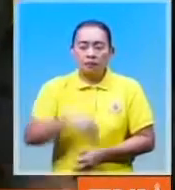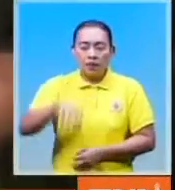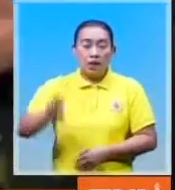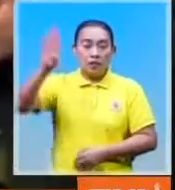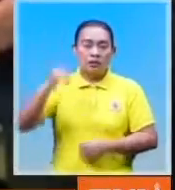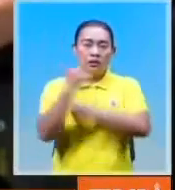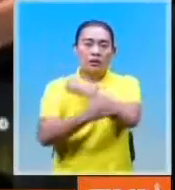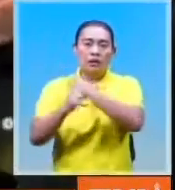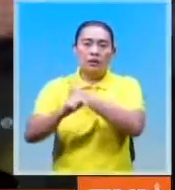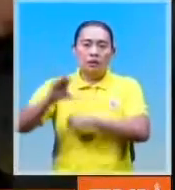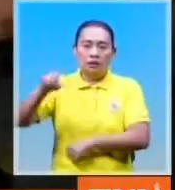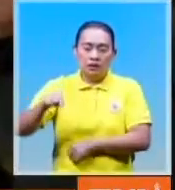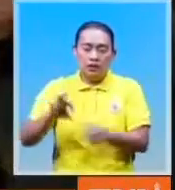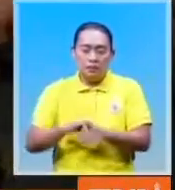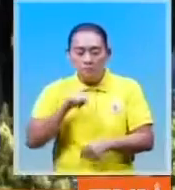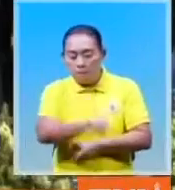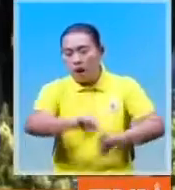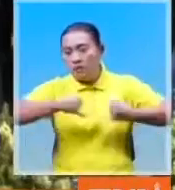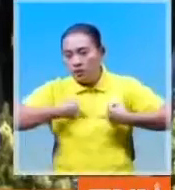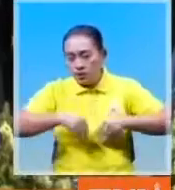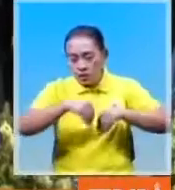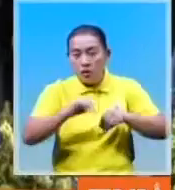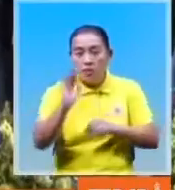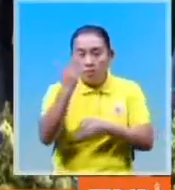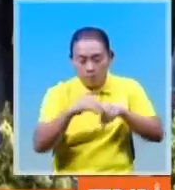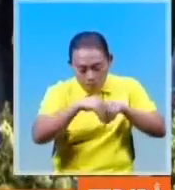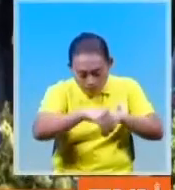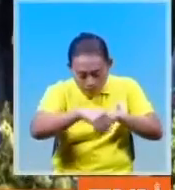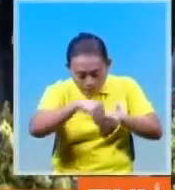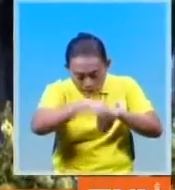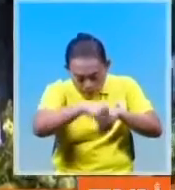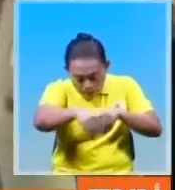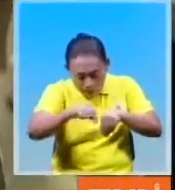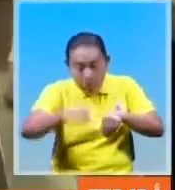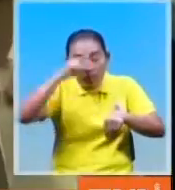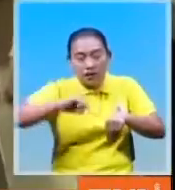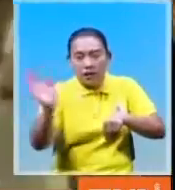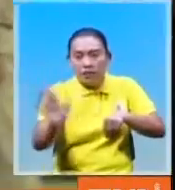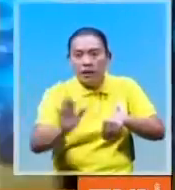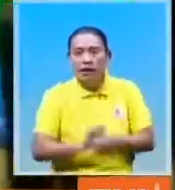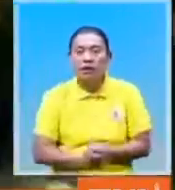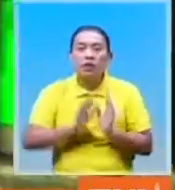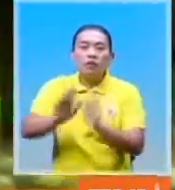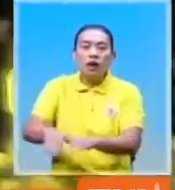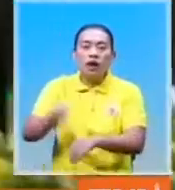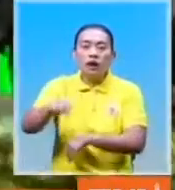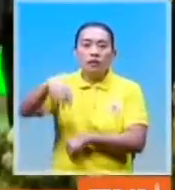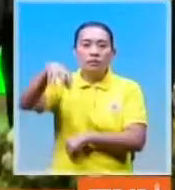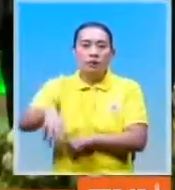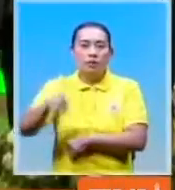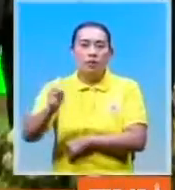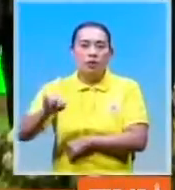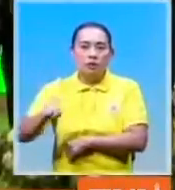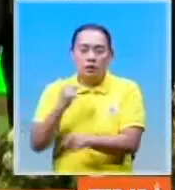าติไม่สามารถเข้ามาครอบครองการปลูกกัญชาในประเทศไทยได้แล้วตอนนี้ค่ะมอบหมายไปยังองค์การเภสัชกรรมนะคะว่า